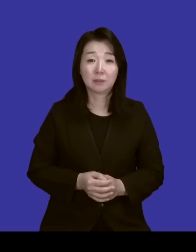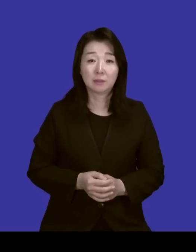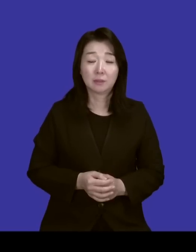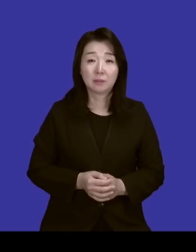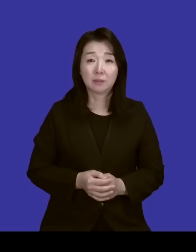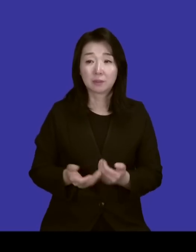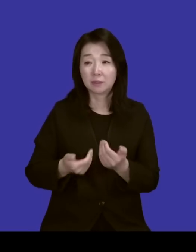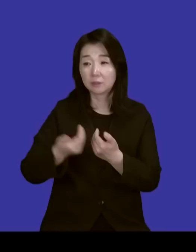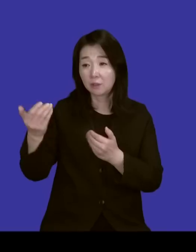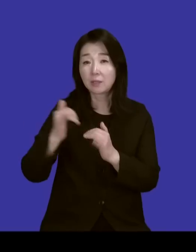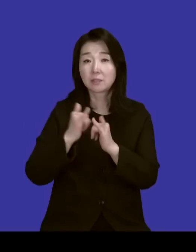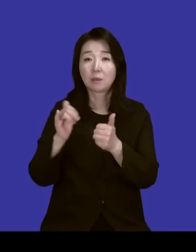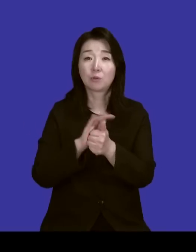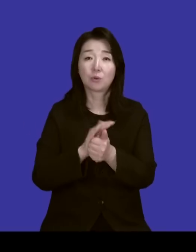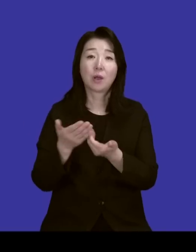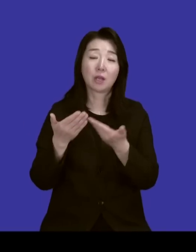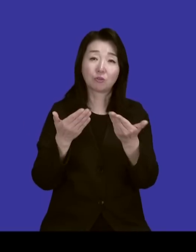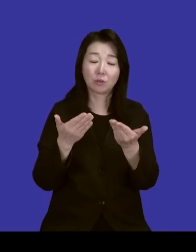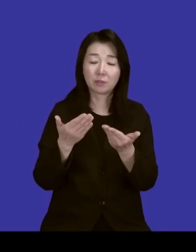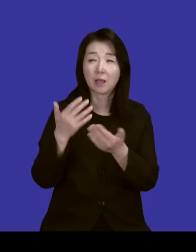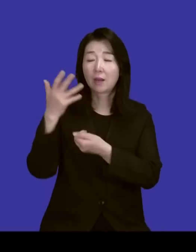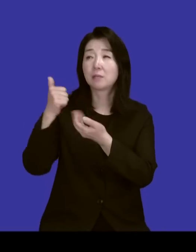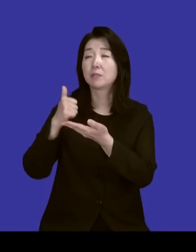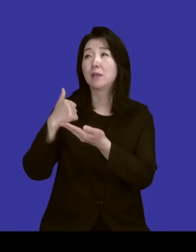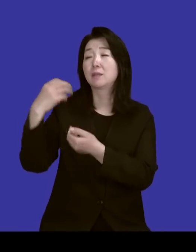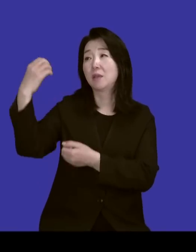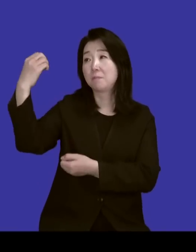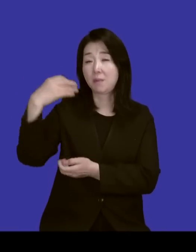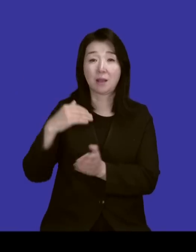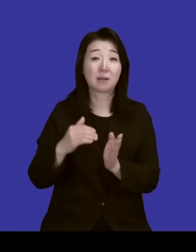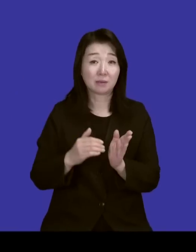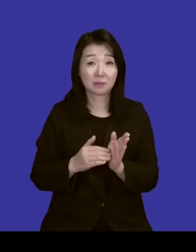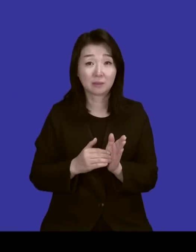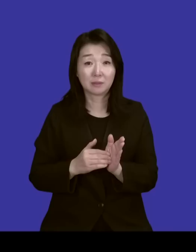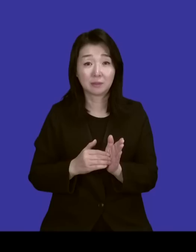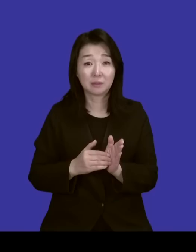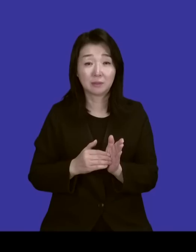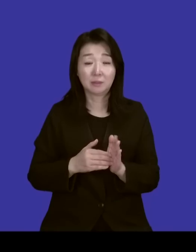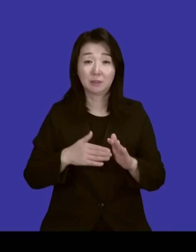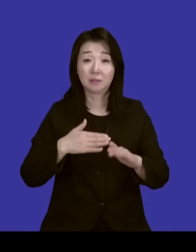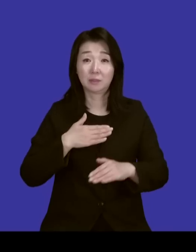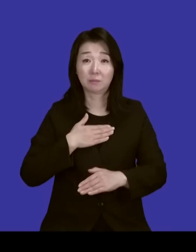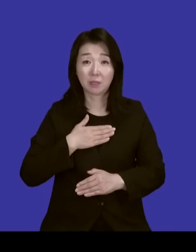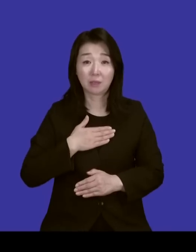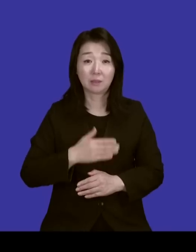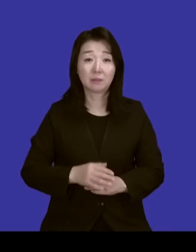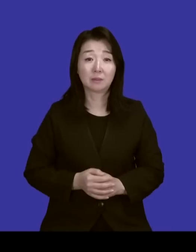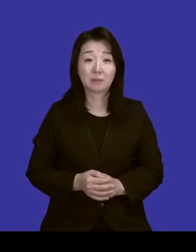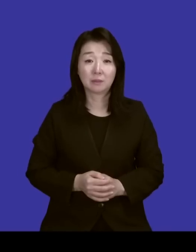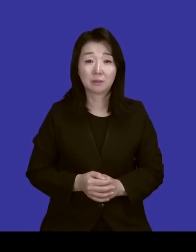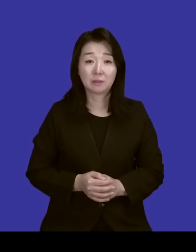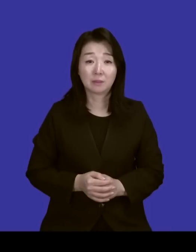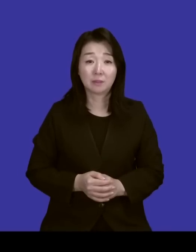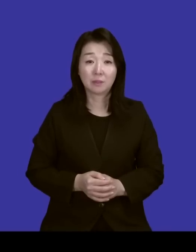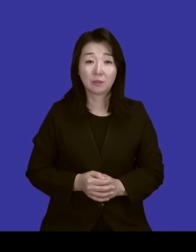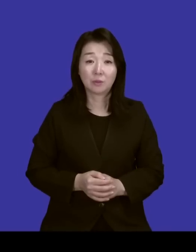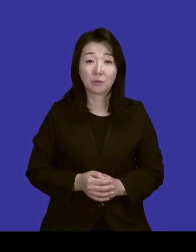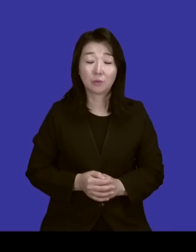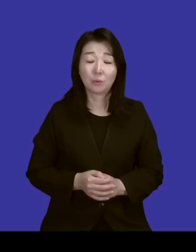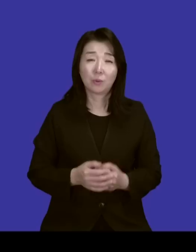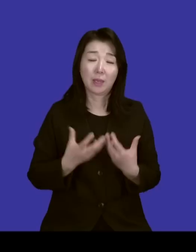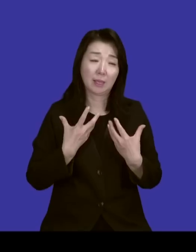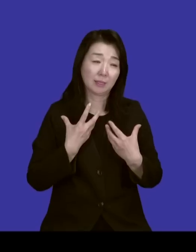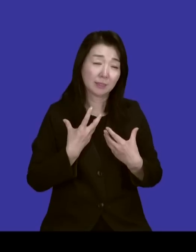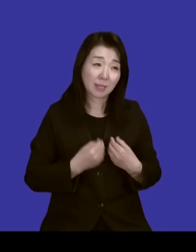그분들을 위로하라는 메시지를 주셔서 네. 지금 제가 그 상실 극복 세미나라는